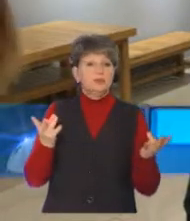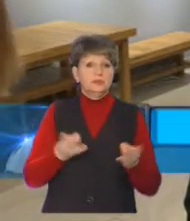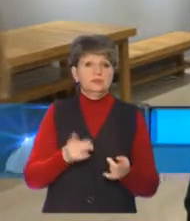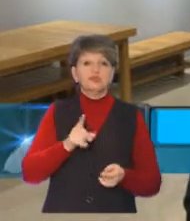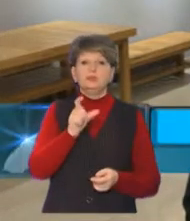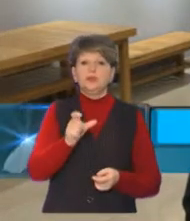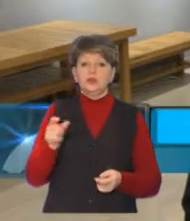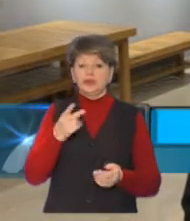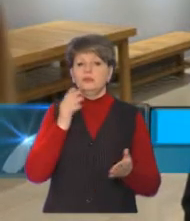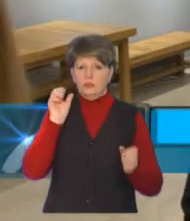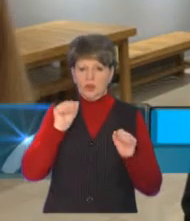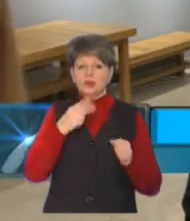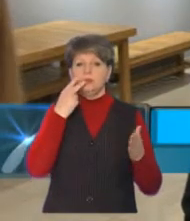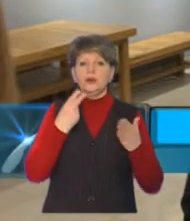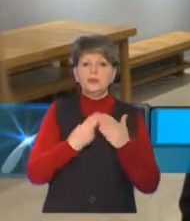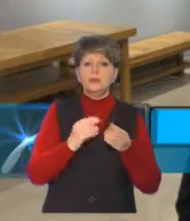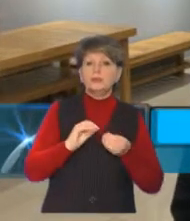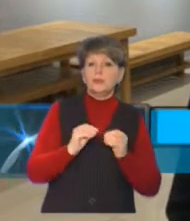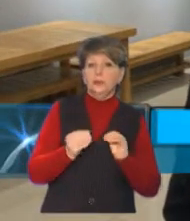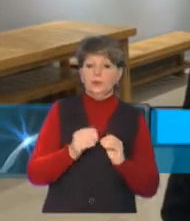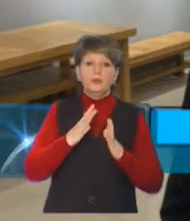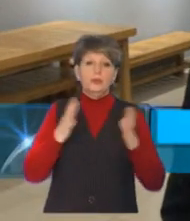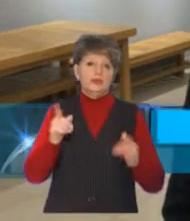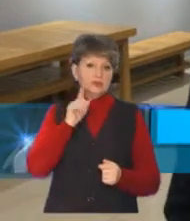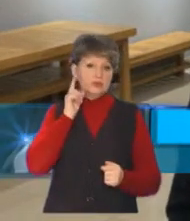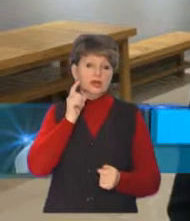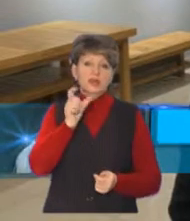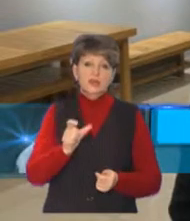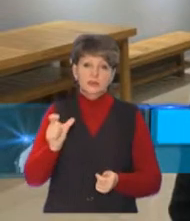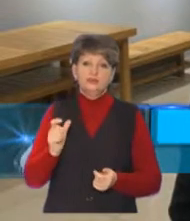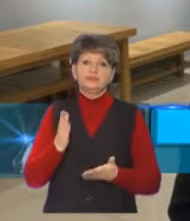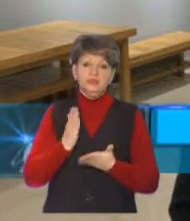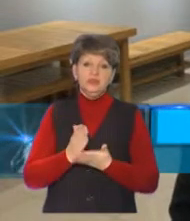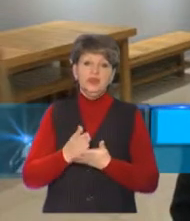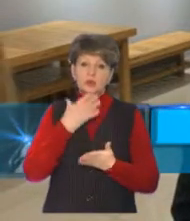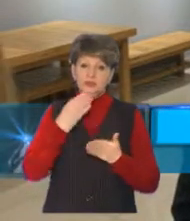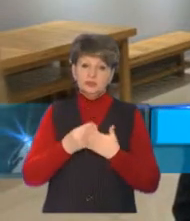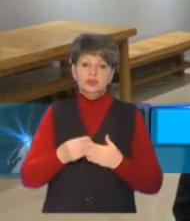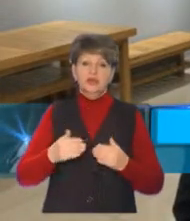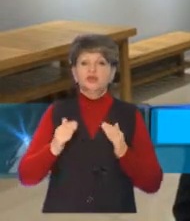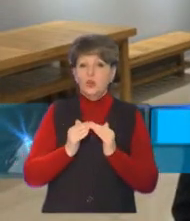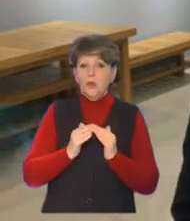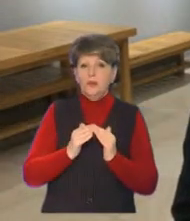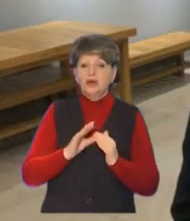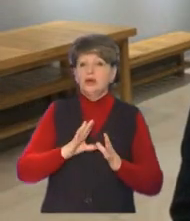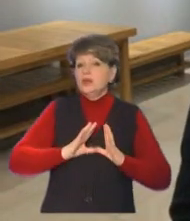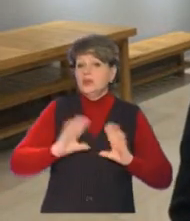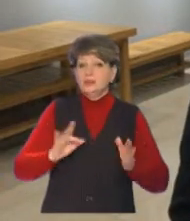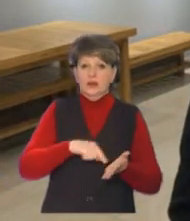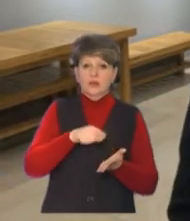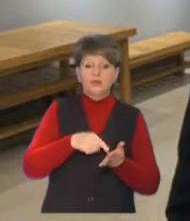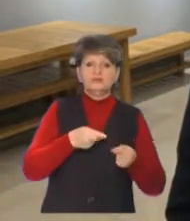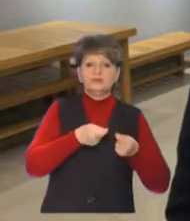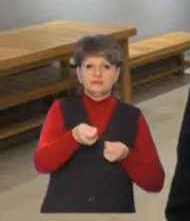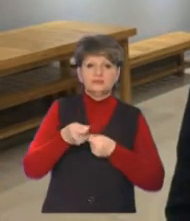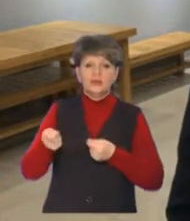у соціумі могли побачити дану проблематику, тому що більшість цих молодих людей знаходяться в себе вдома, тобто вони не пересуваються по місту,